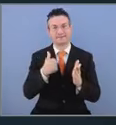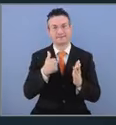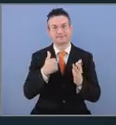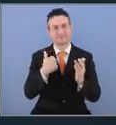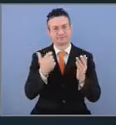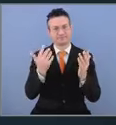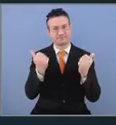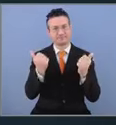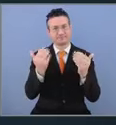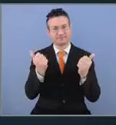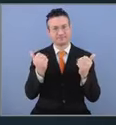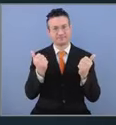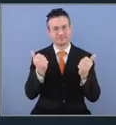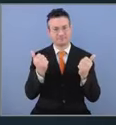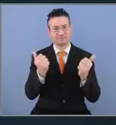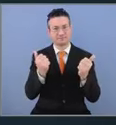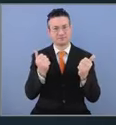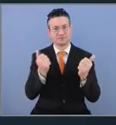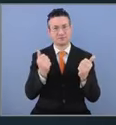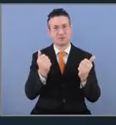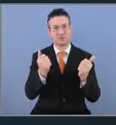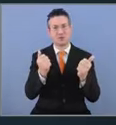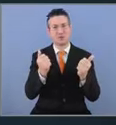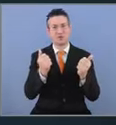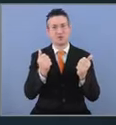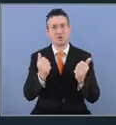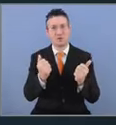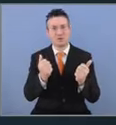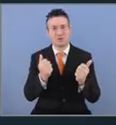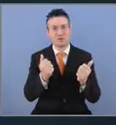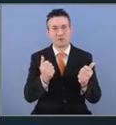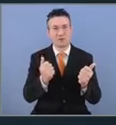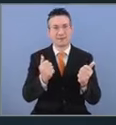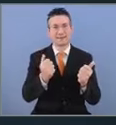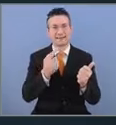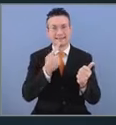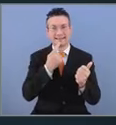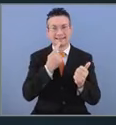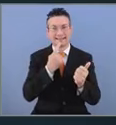tutti quanti coloro che sono